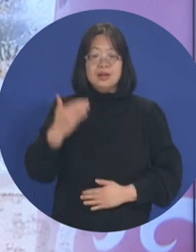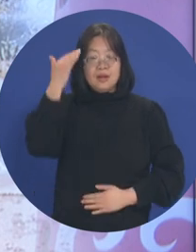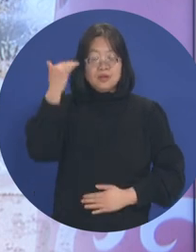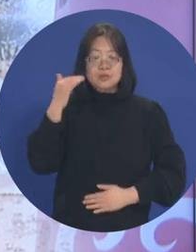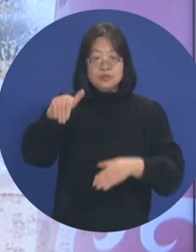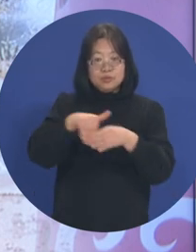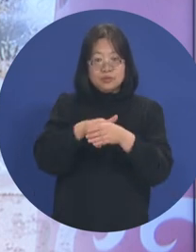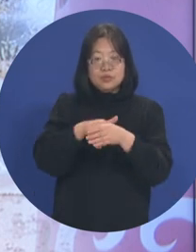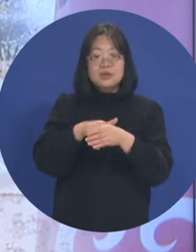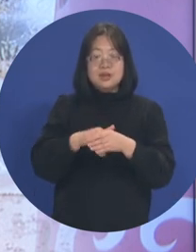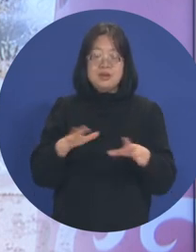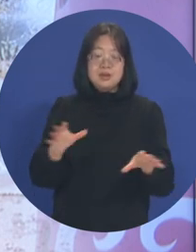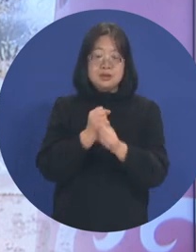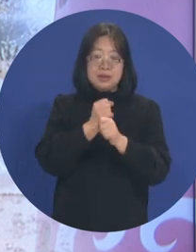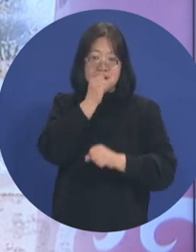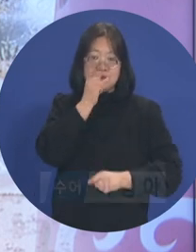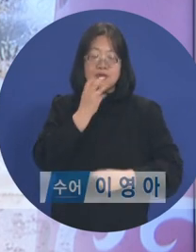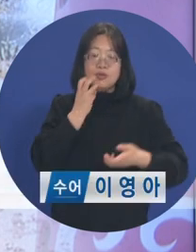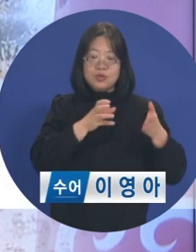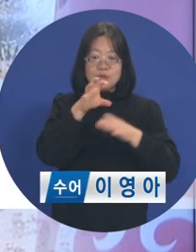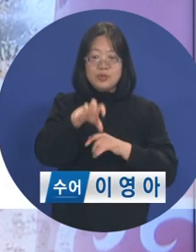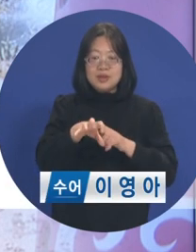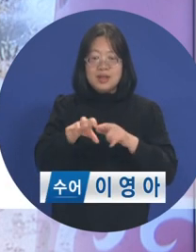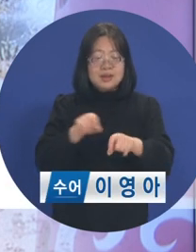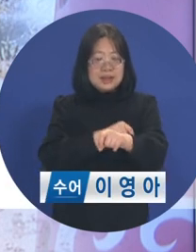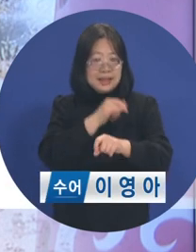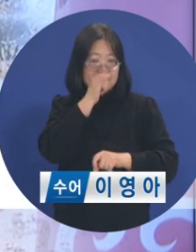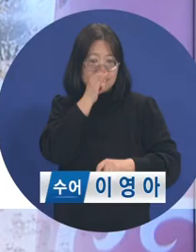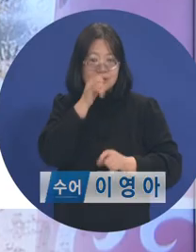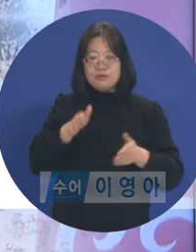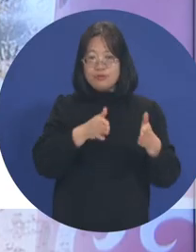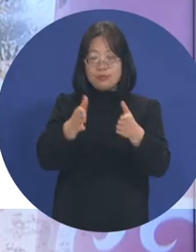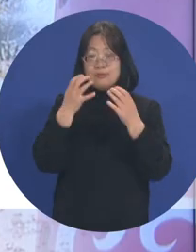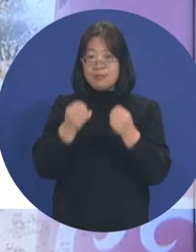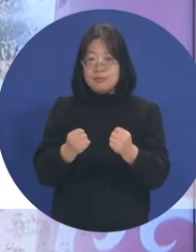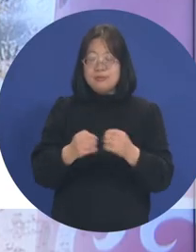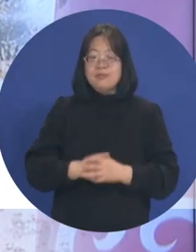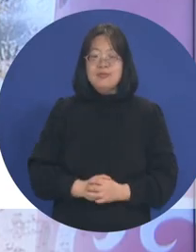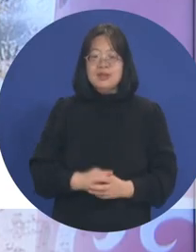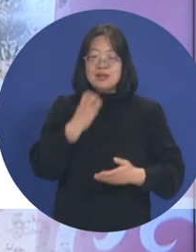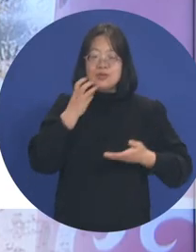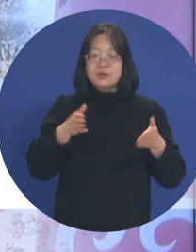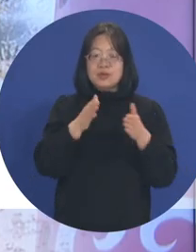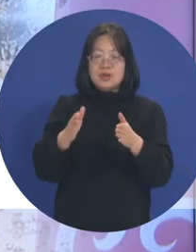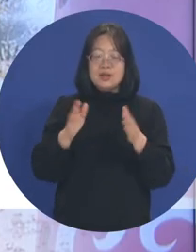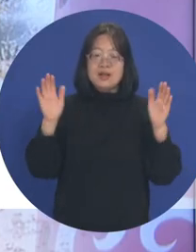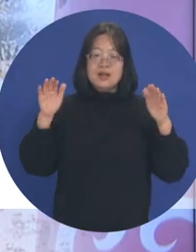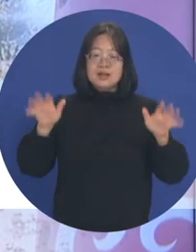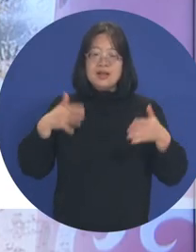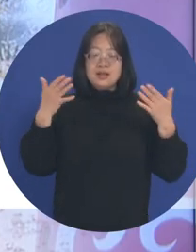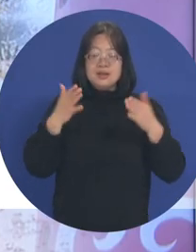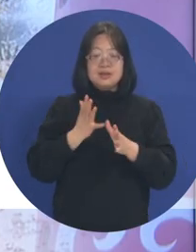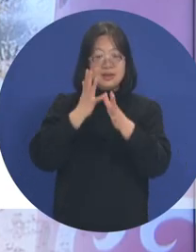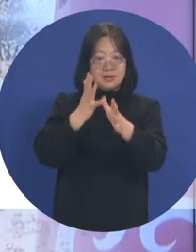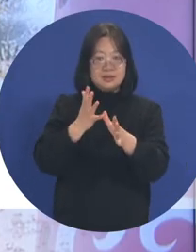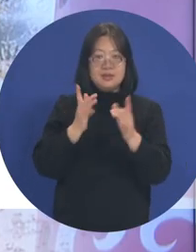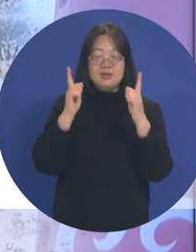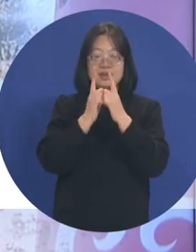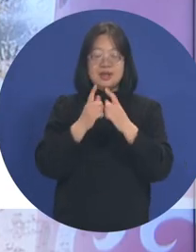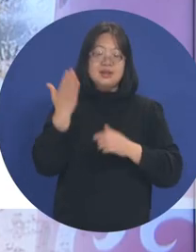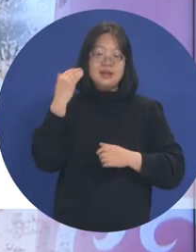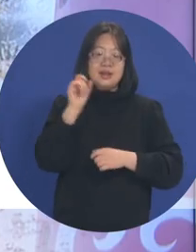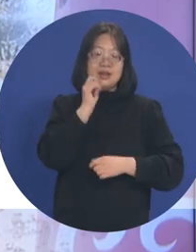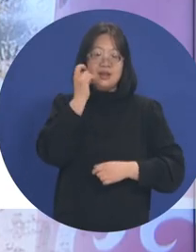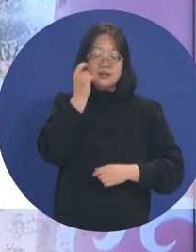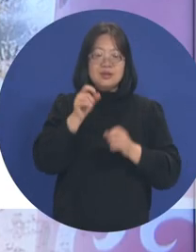우리나라 문화의 집약판이라고 할 수 있는 경기도에는 특색 있는 골목들이 많습니다. 경기도가 가을 나들이철을 맞아 지난 한